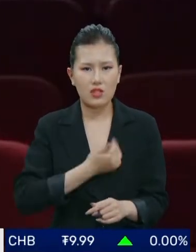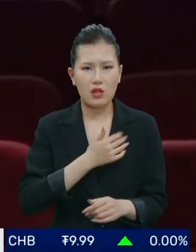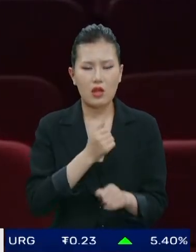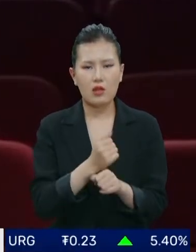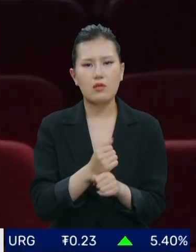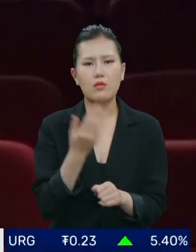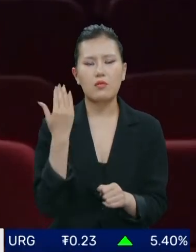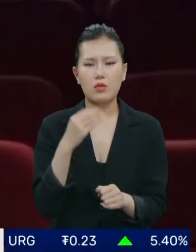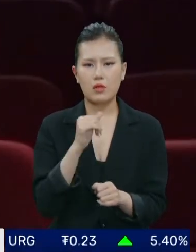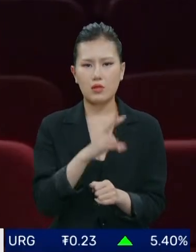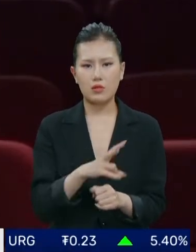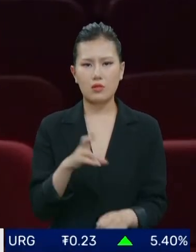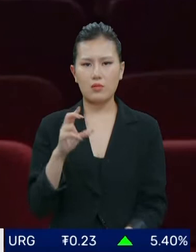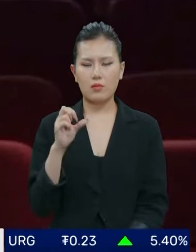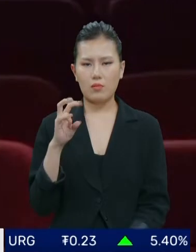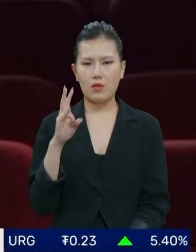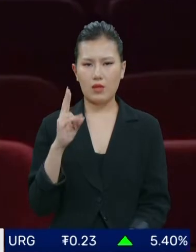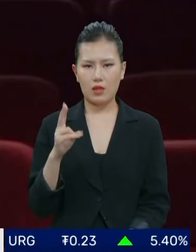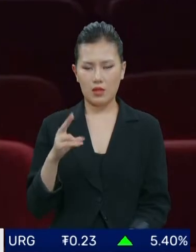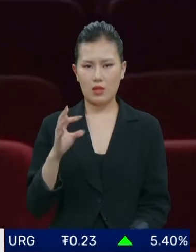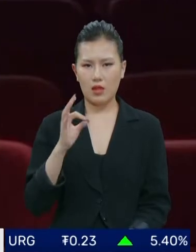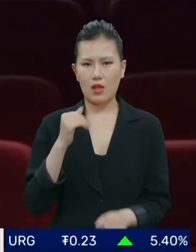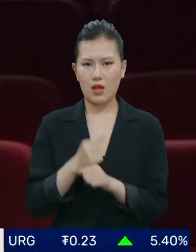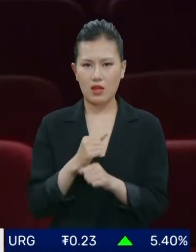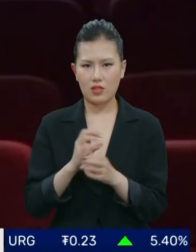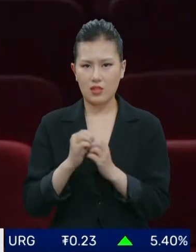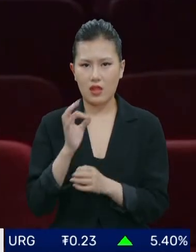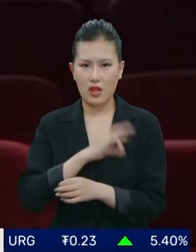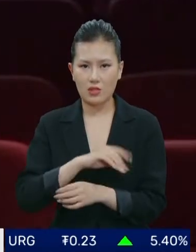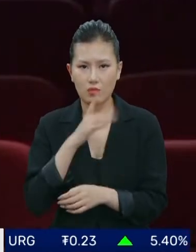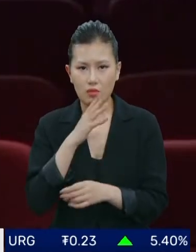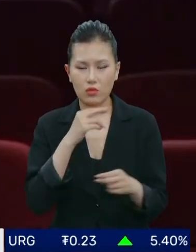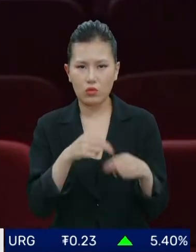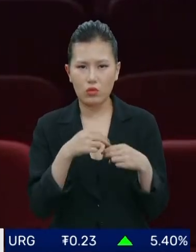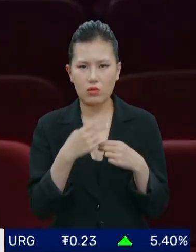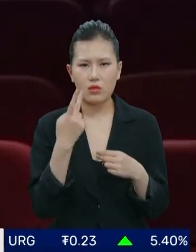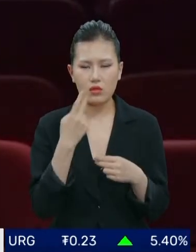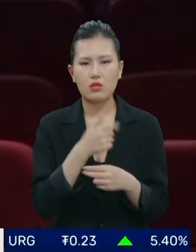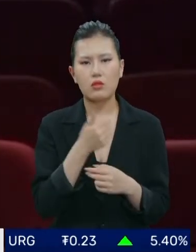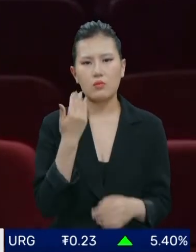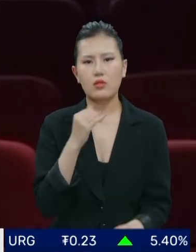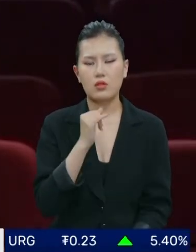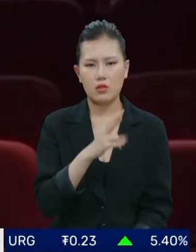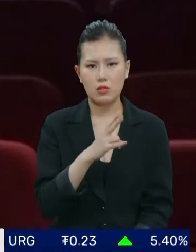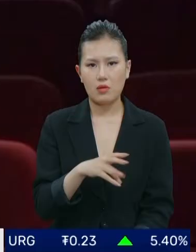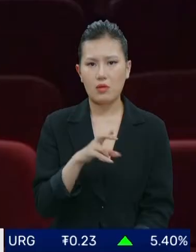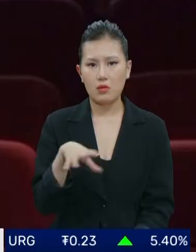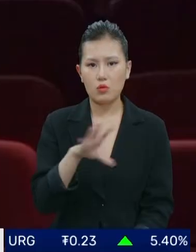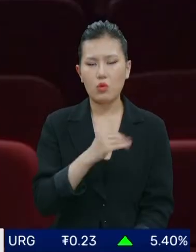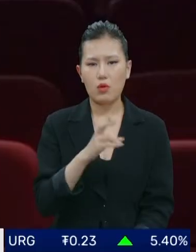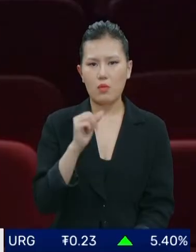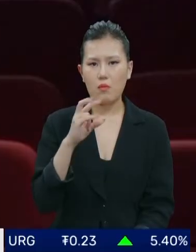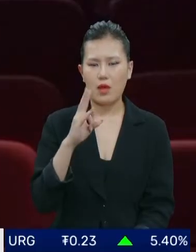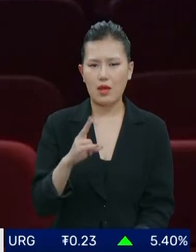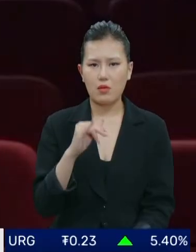ажиллагааг тогтвортой нэмэгдүүлэхэд байнгын хувь нэмрээ оруулж ирсэн юм аа. Тэгэхээр энэ залуучуудын үйл ажиллагаа бол банкыг хохироохот биш эсрэгээрээ